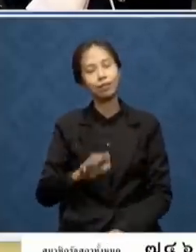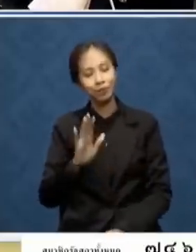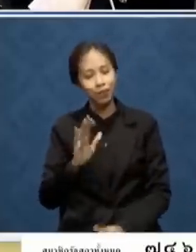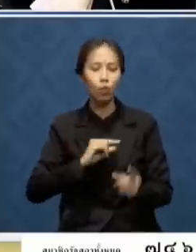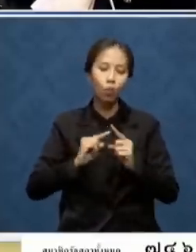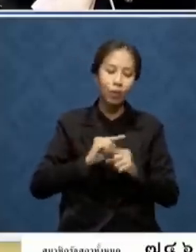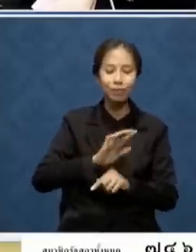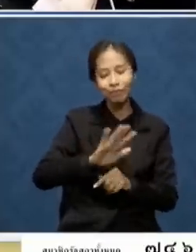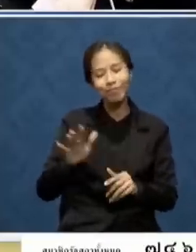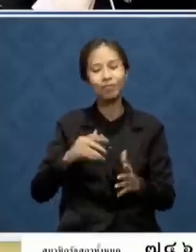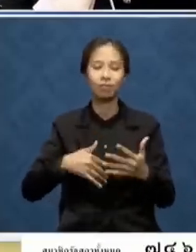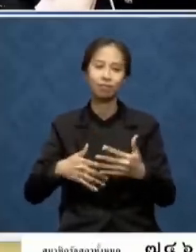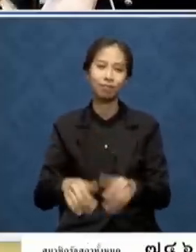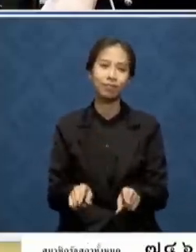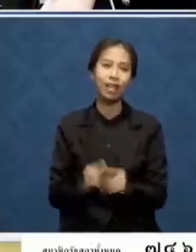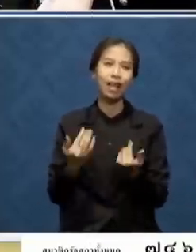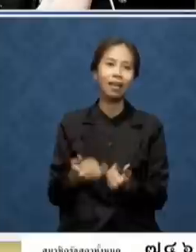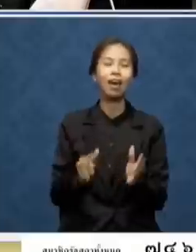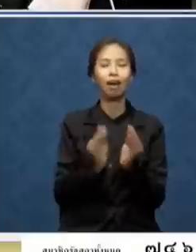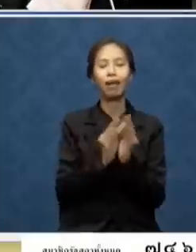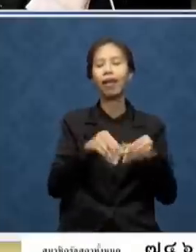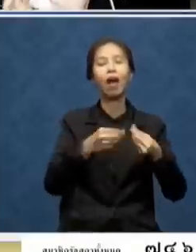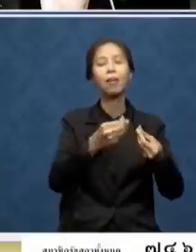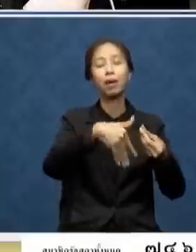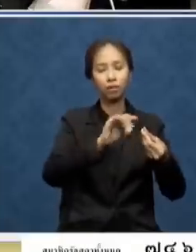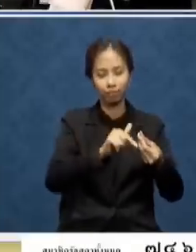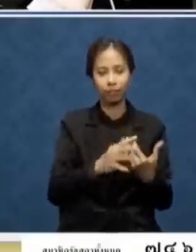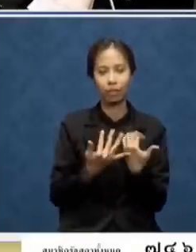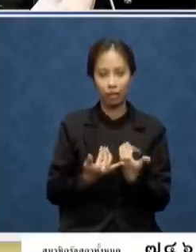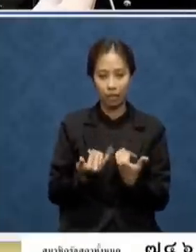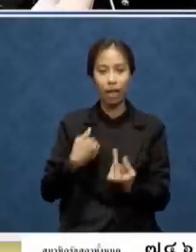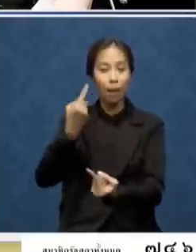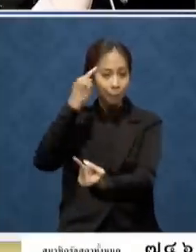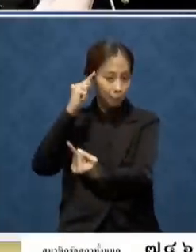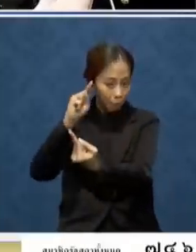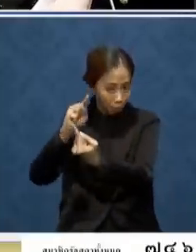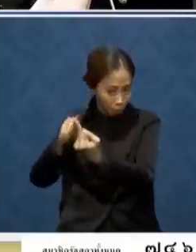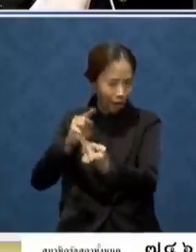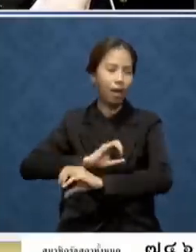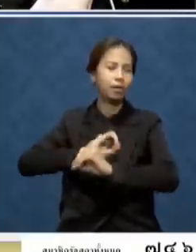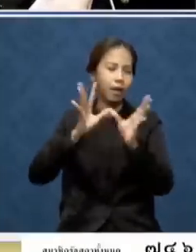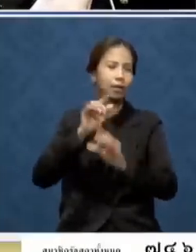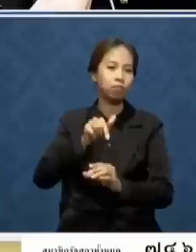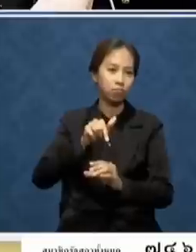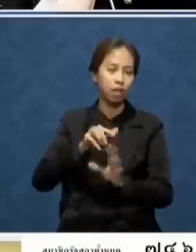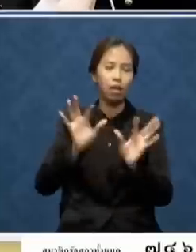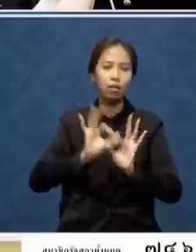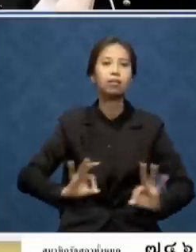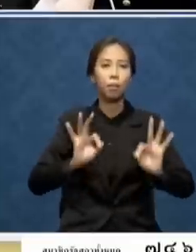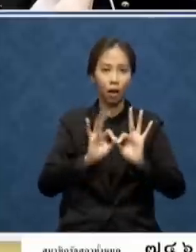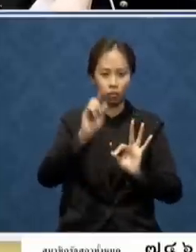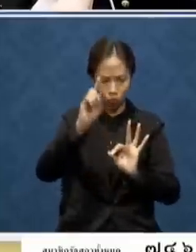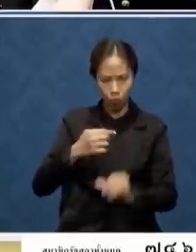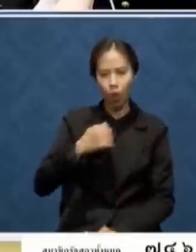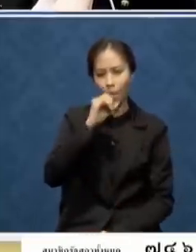ประชุมซึ่งดิฉันก็เอ่อให้คะแนนเฟ้อไปนะคะก็คือเป้าหมายที่ชัดเจนค่ะจริงๆแล้วจำเป็นที่จะต้องมีตัว